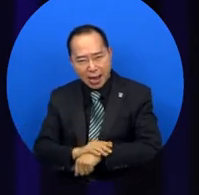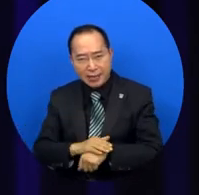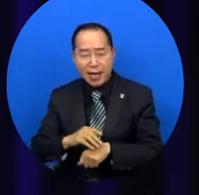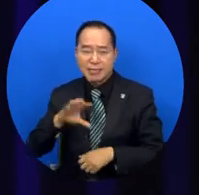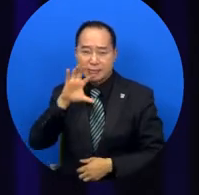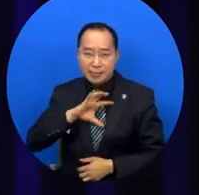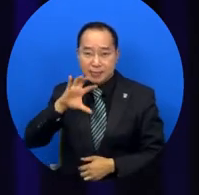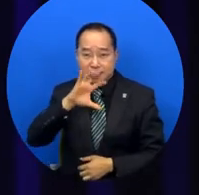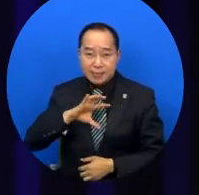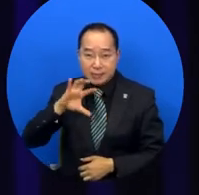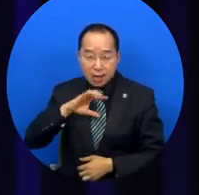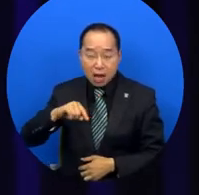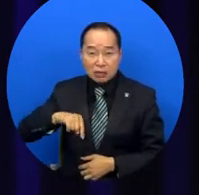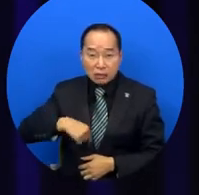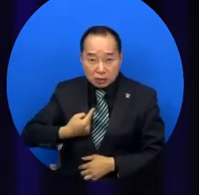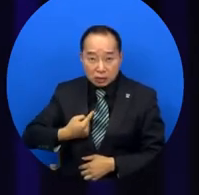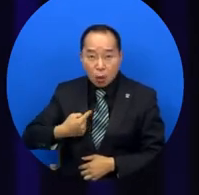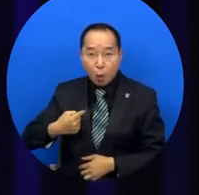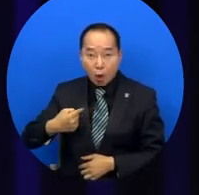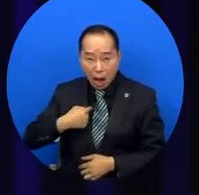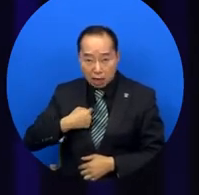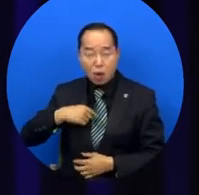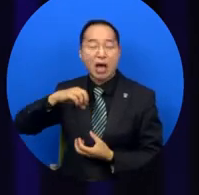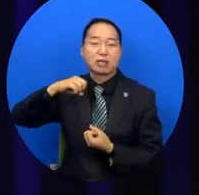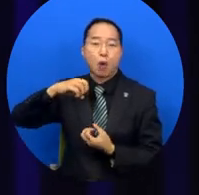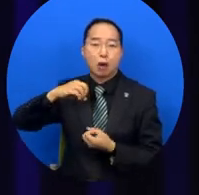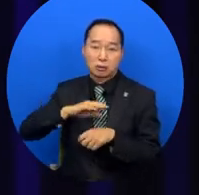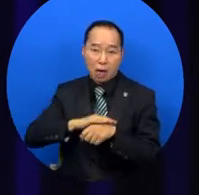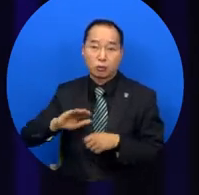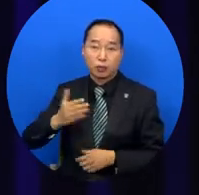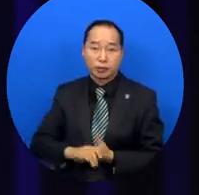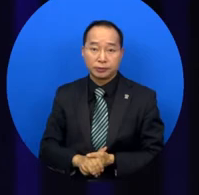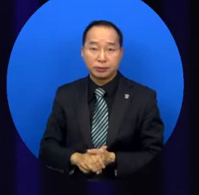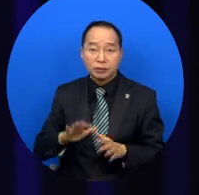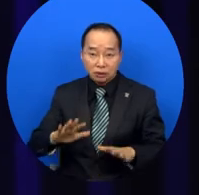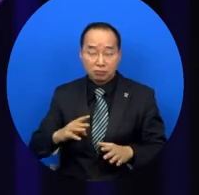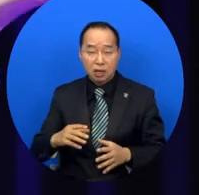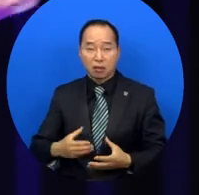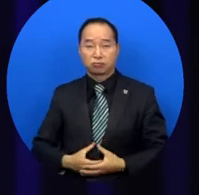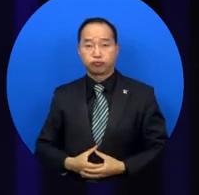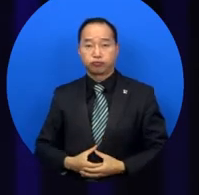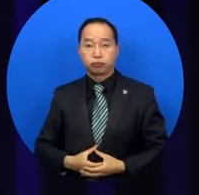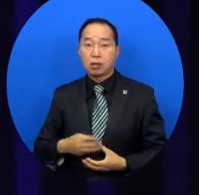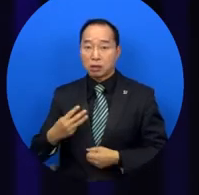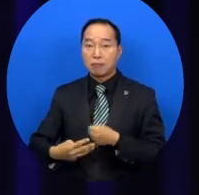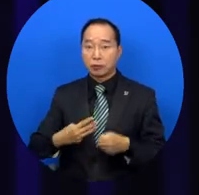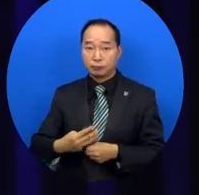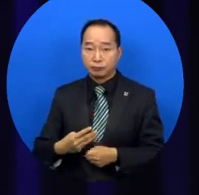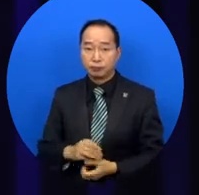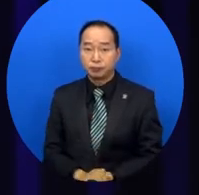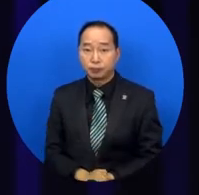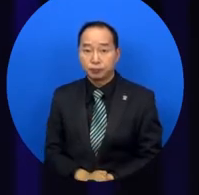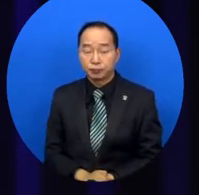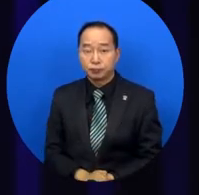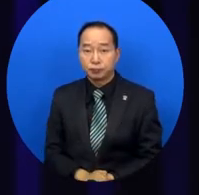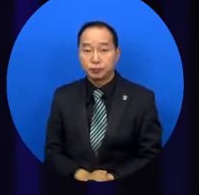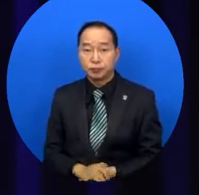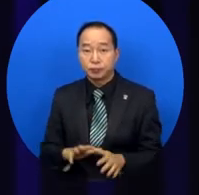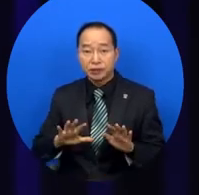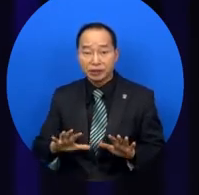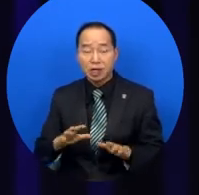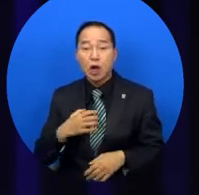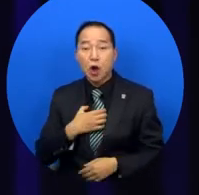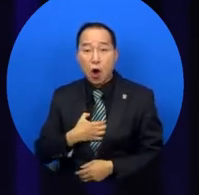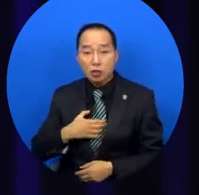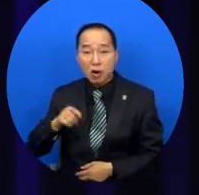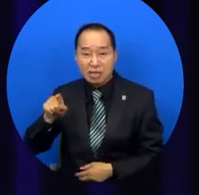이거기 때문에 연습을 할수록 이 대화가 더 잘 됩니다. 이제 저는 이제 3년을 이렇게 도딱듯이 했으니까 이제는